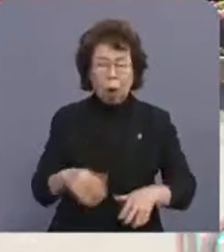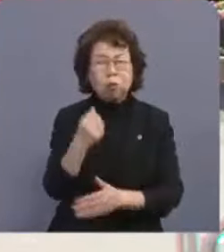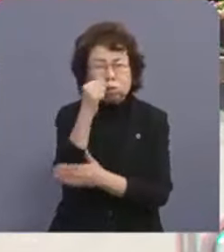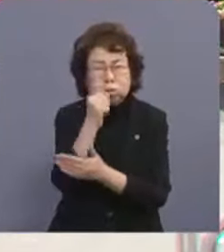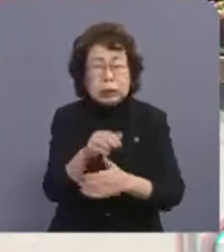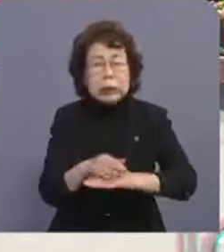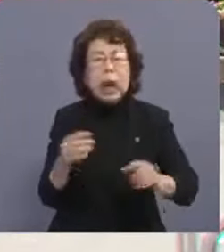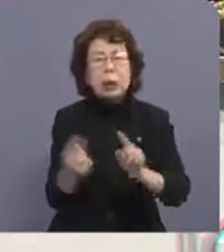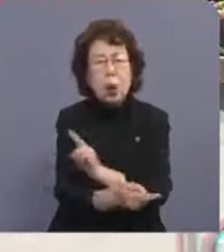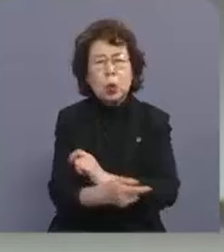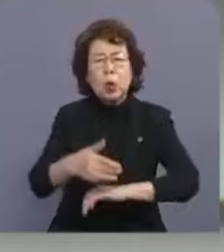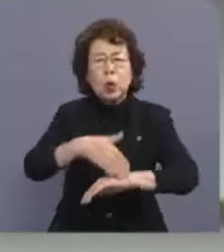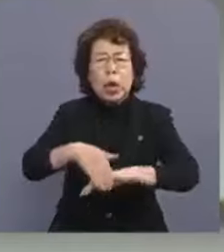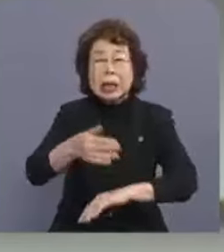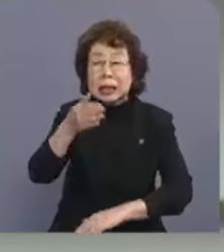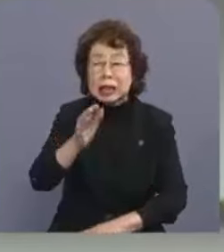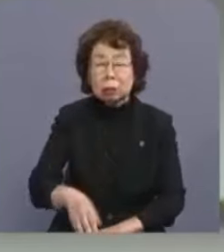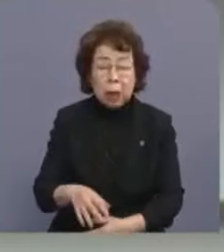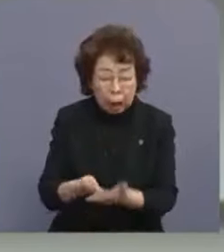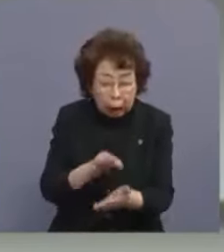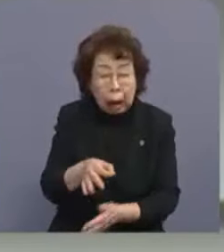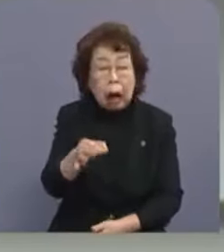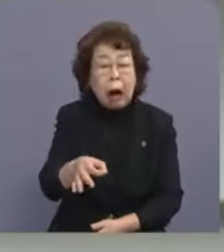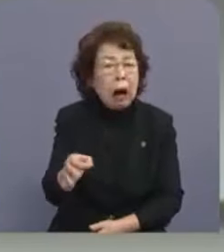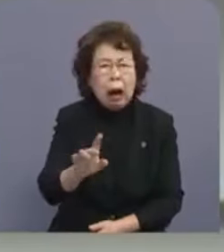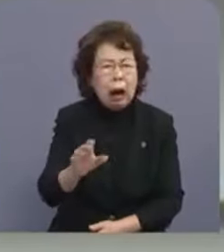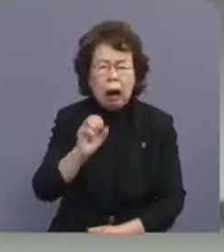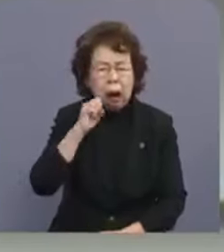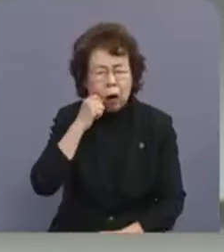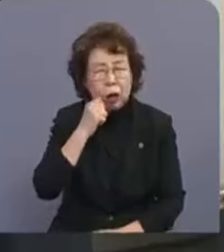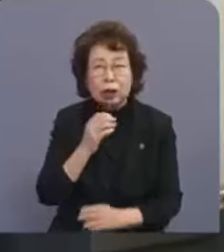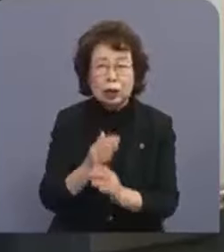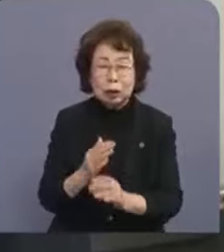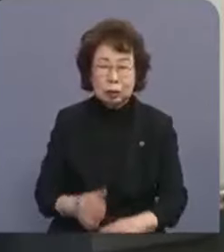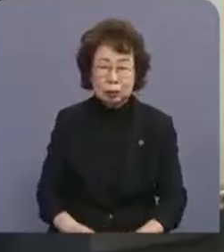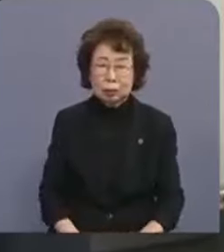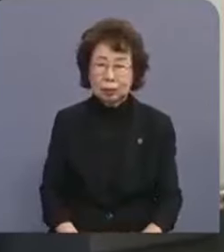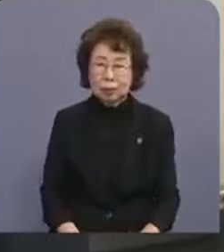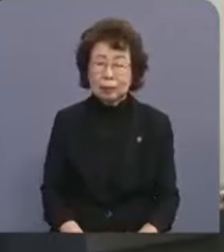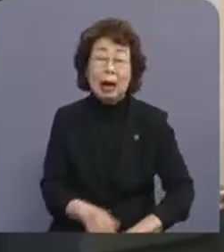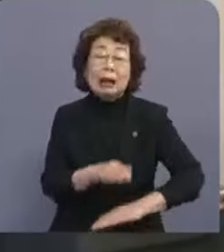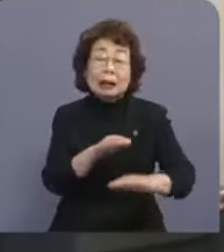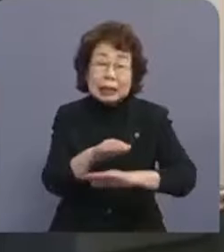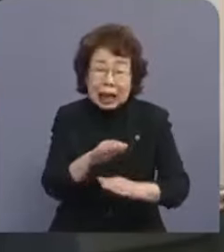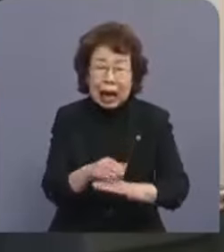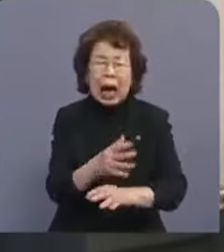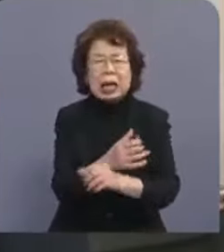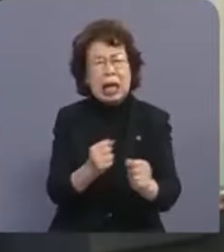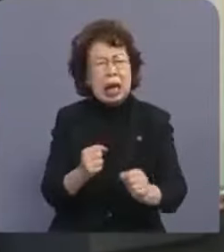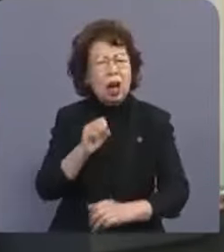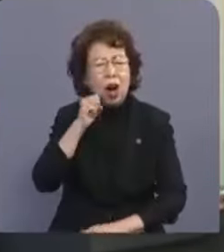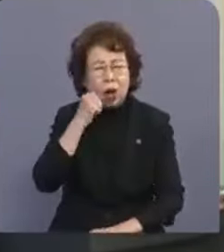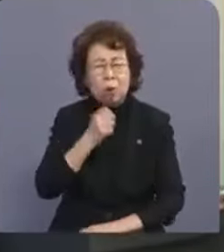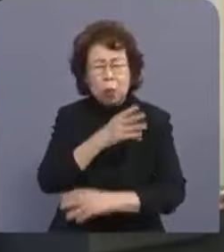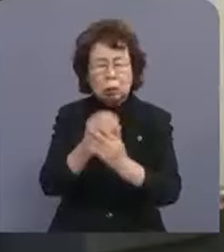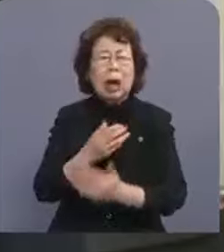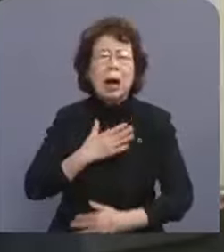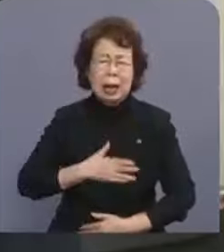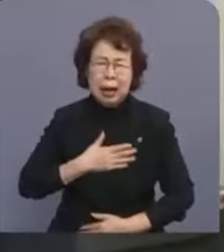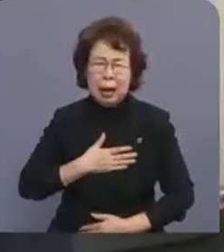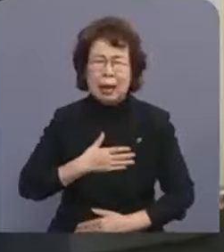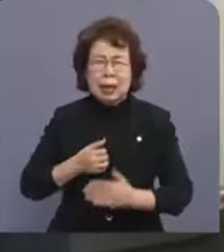차량 교체 계획을 세웠지만 예산 편성 등에 애를 먹고 있습니다. 차량을 예약하기가 어려운 점을 저희도 인지하고